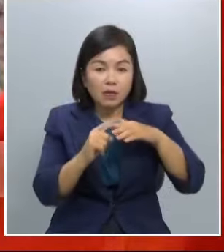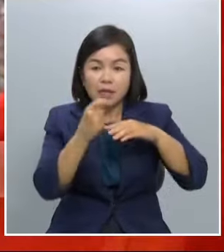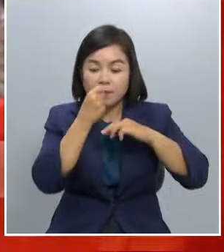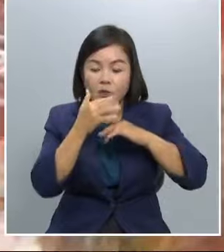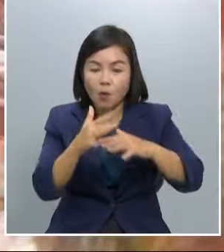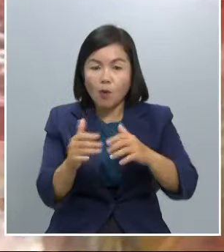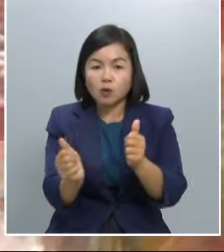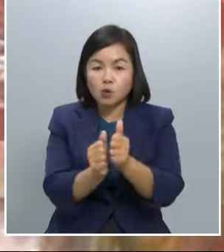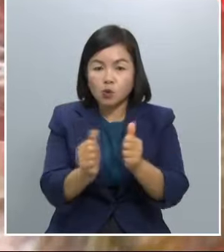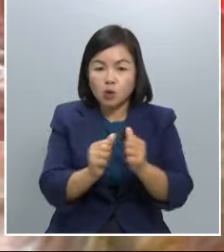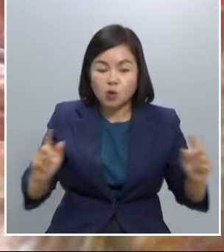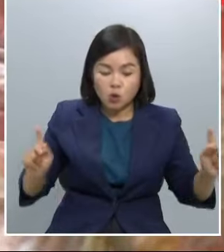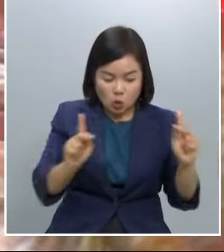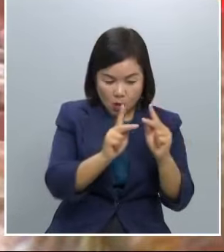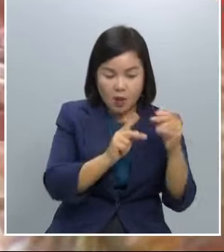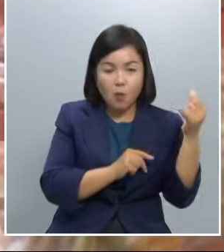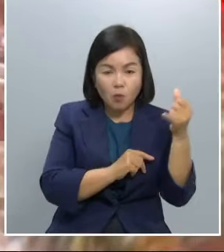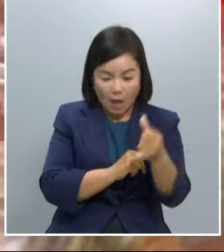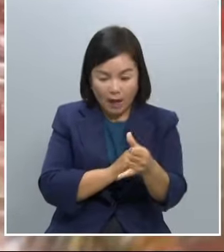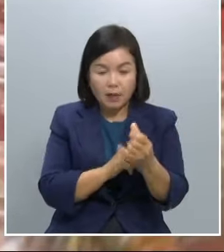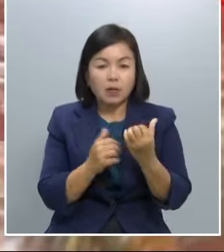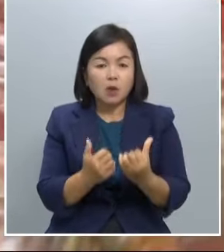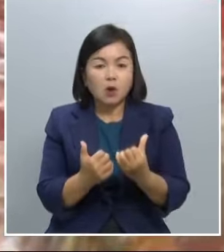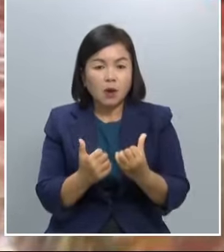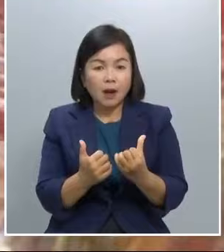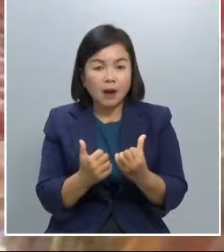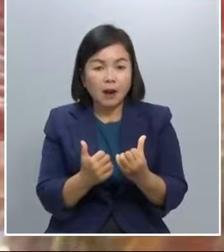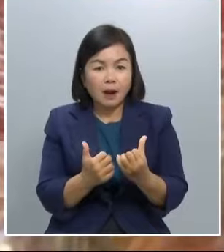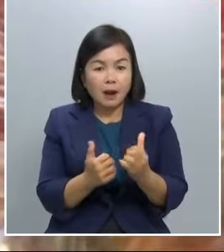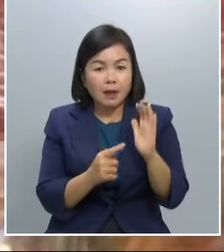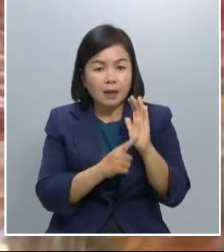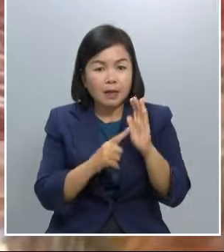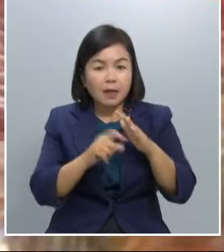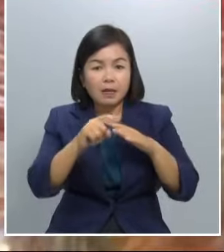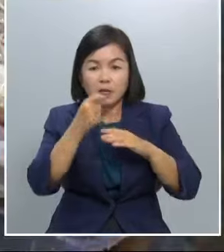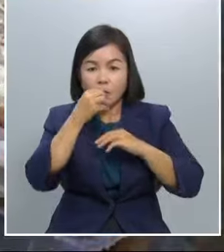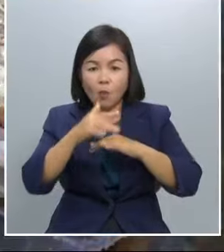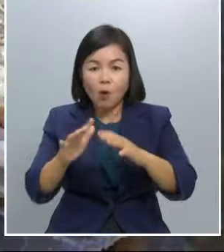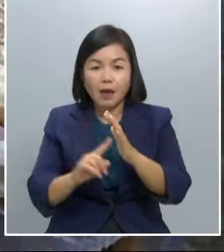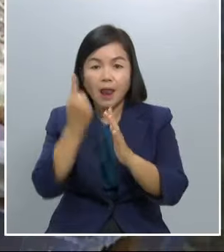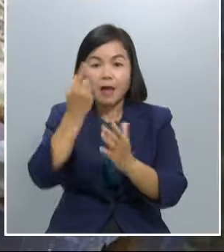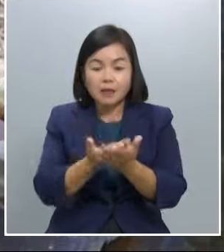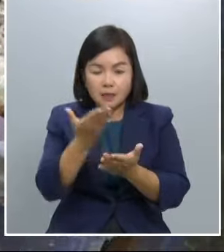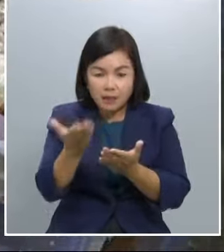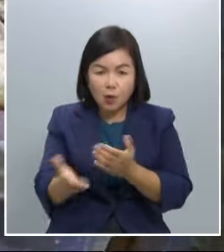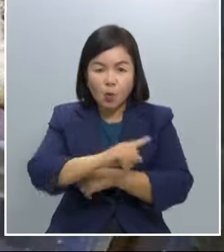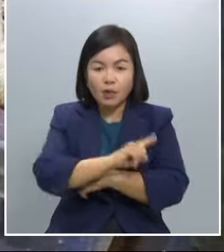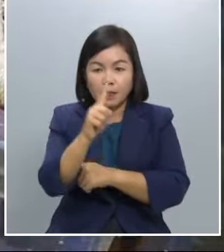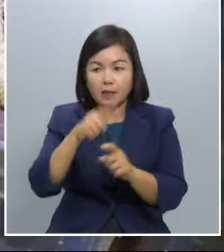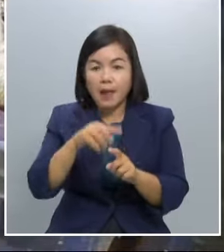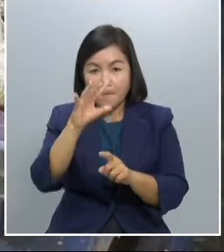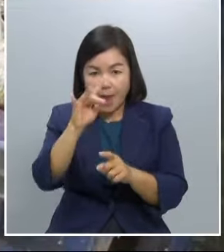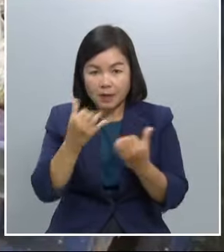ช่วยรัฐมนตรีลงพื้นที่ปรากฏว่าดำเนินการไปเมื่อวันแรกเนี่ย 1สิงหาคม